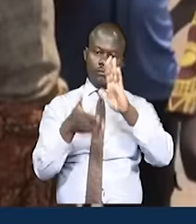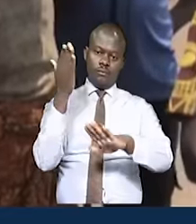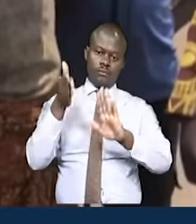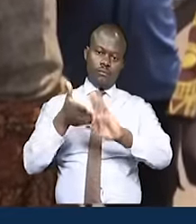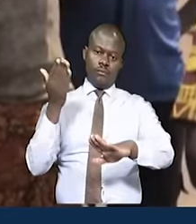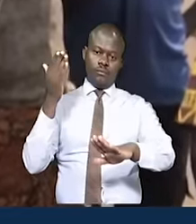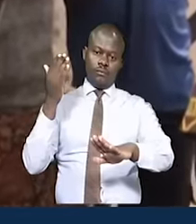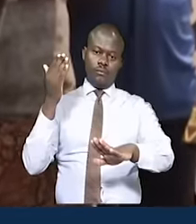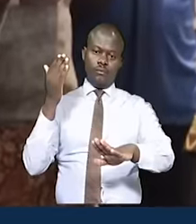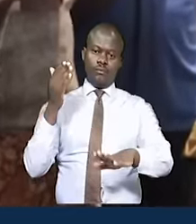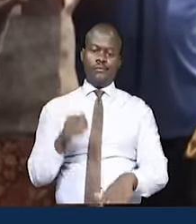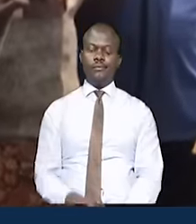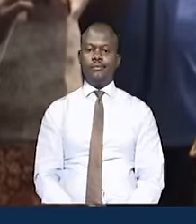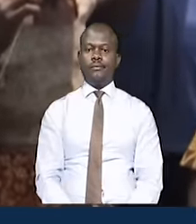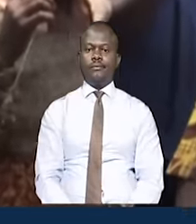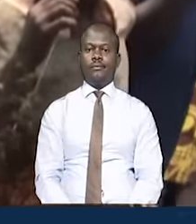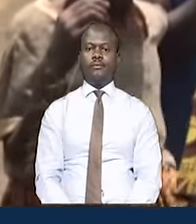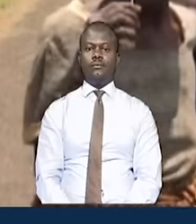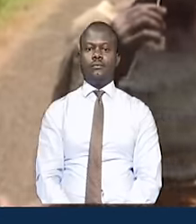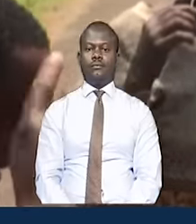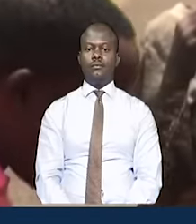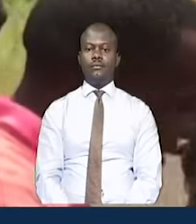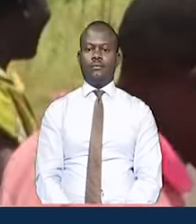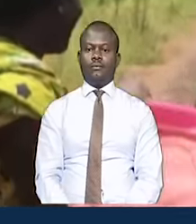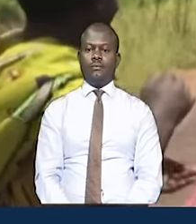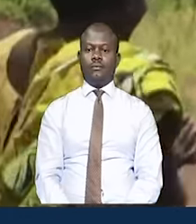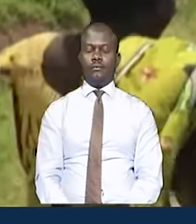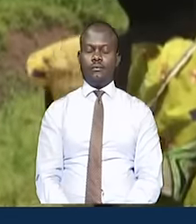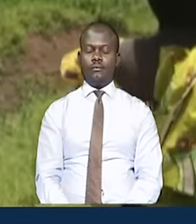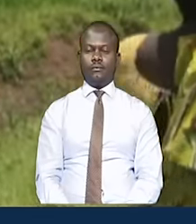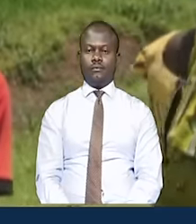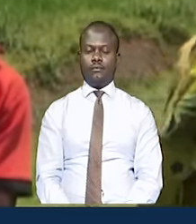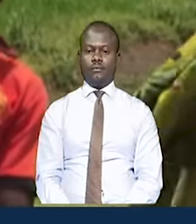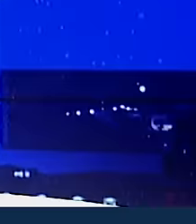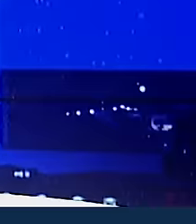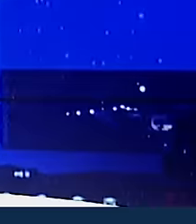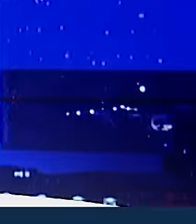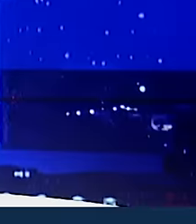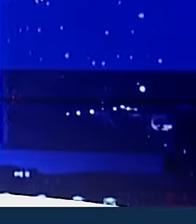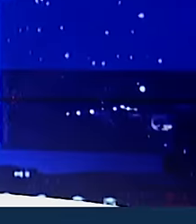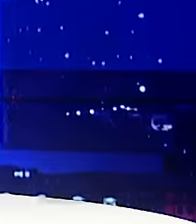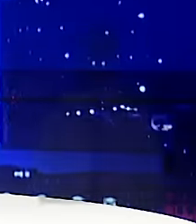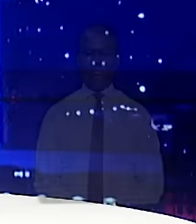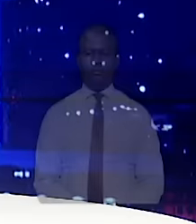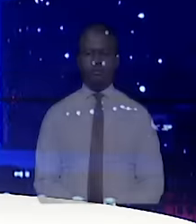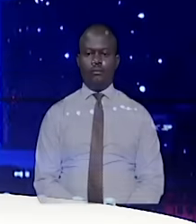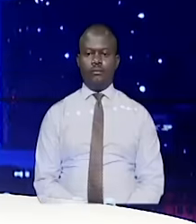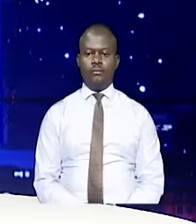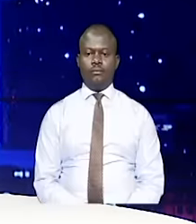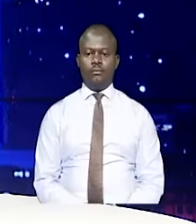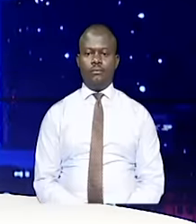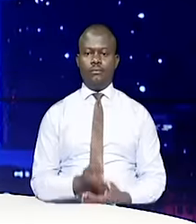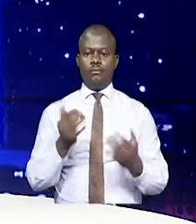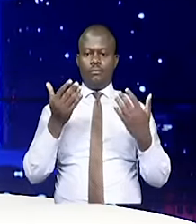byakwihutishwa. Valence Niyonkuru Televiziyo y'u Rwanda mu karere ka Gatsibo. Reka duhinire hano rero